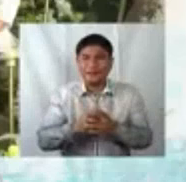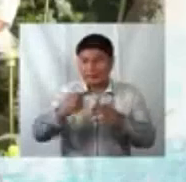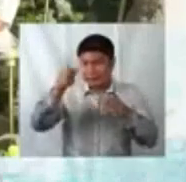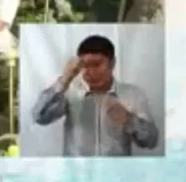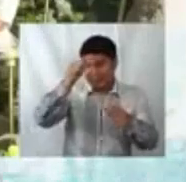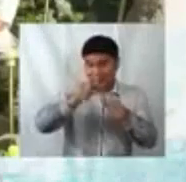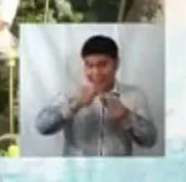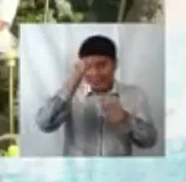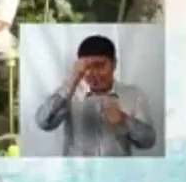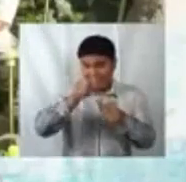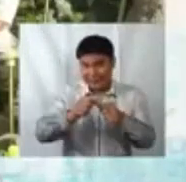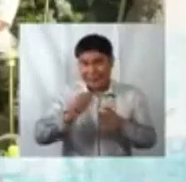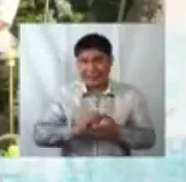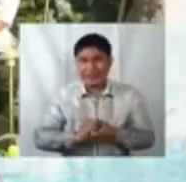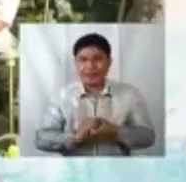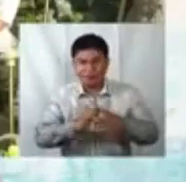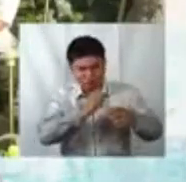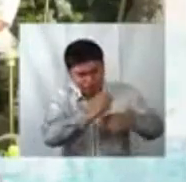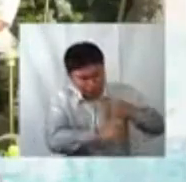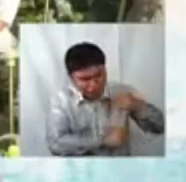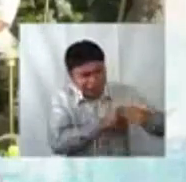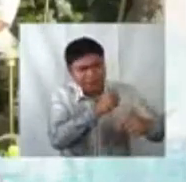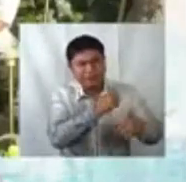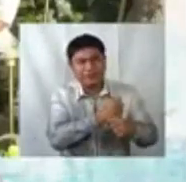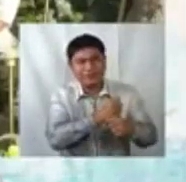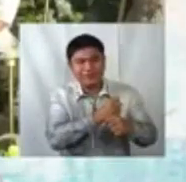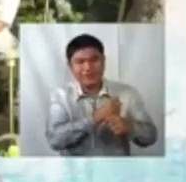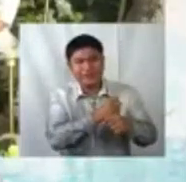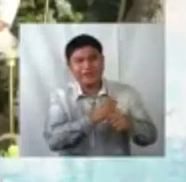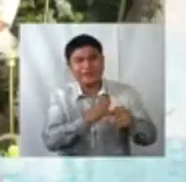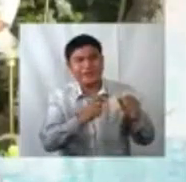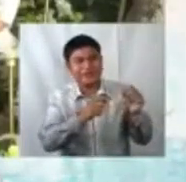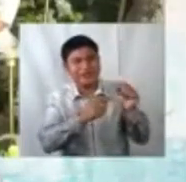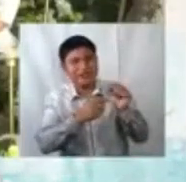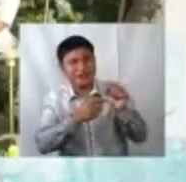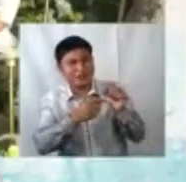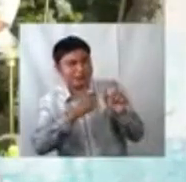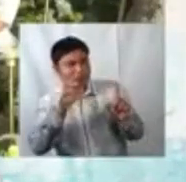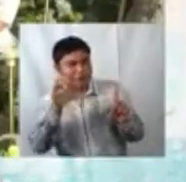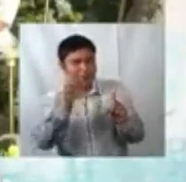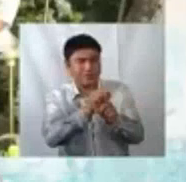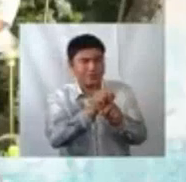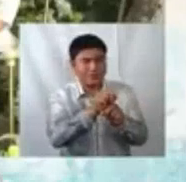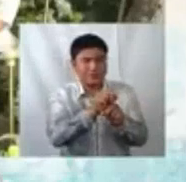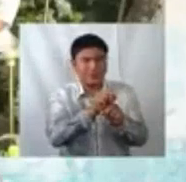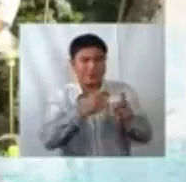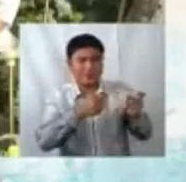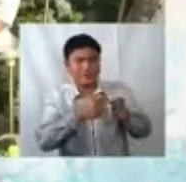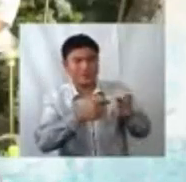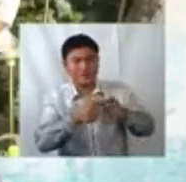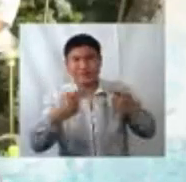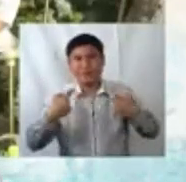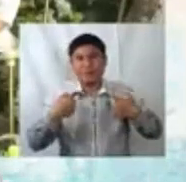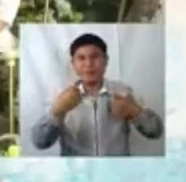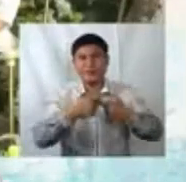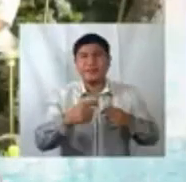ating struggle magmula nung tayo ay sinakop ng mga Espanyol, no? Magmula nung tumindig si Lapu-Lapu, pati